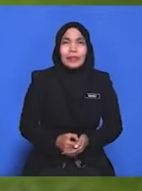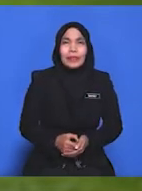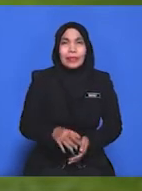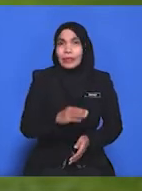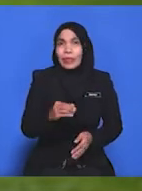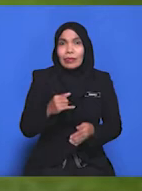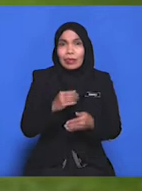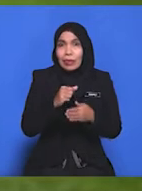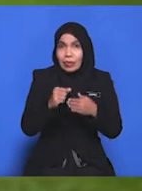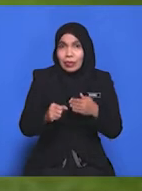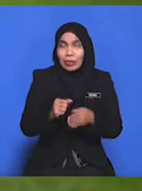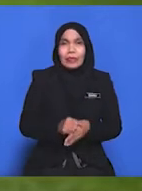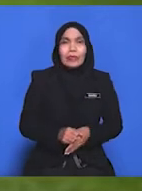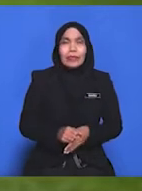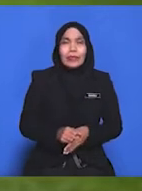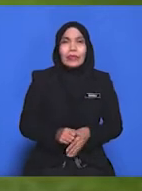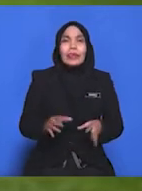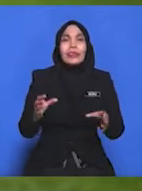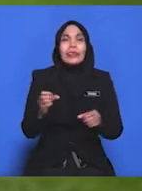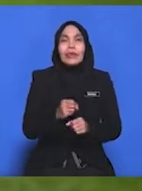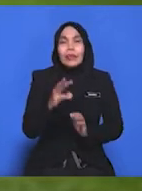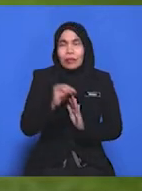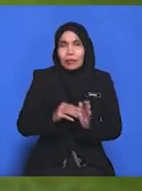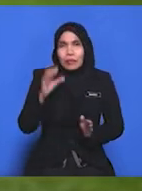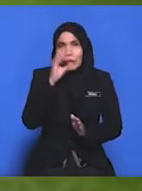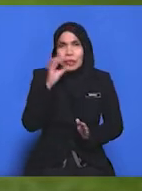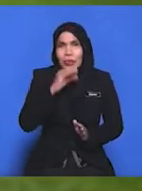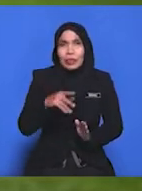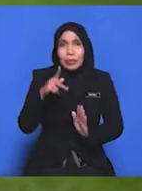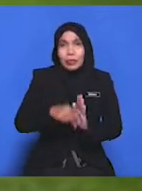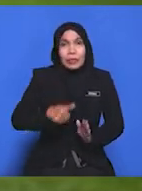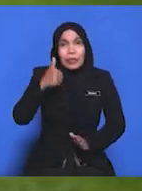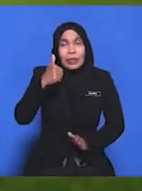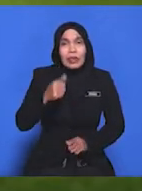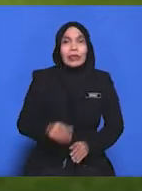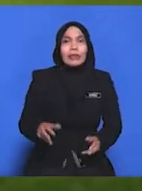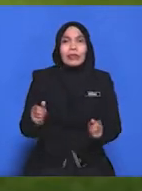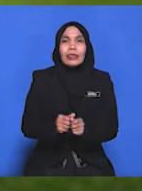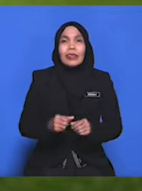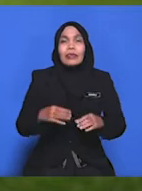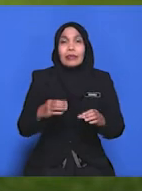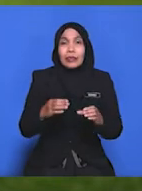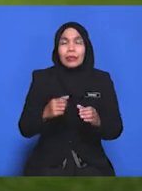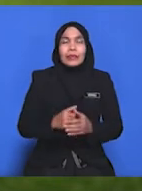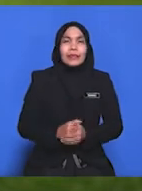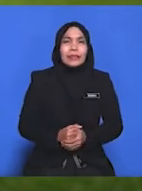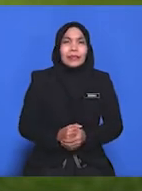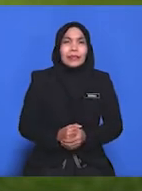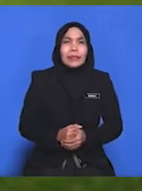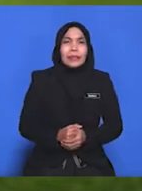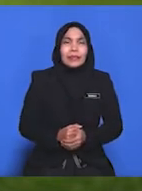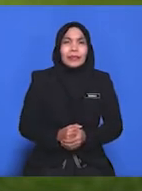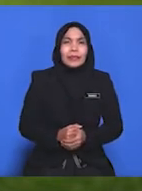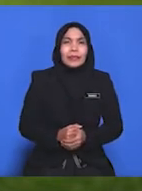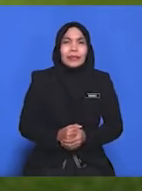Dan akhir sekali, ia dapat mencari pemenang dengan pantas. Baiklah pelajar, kita